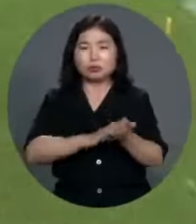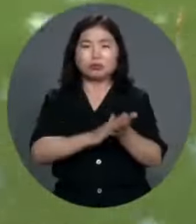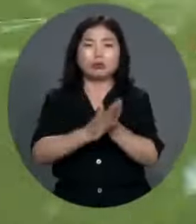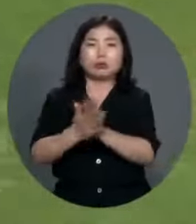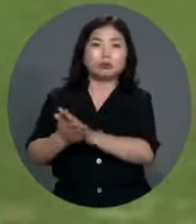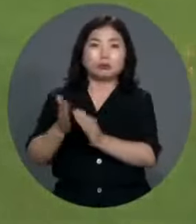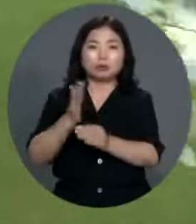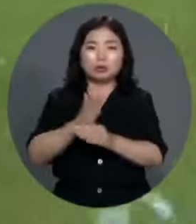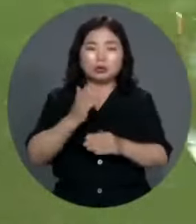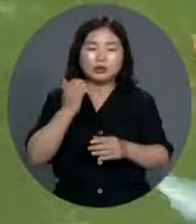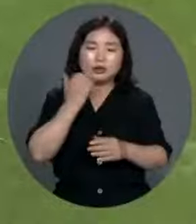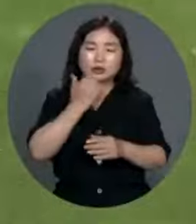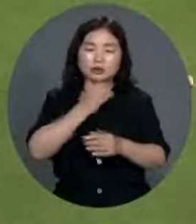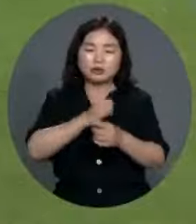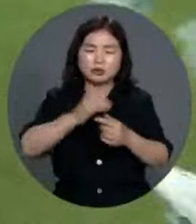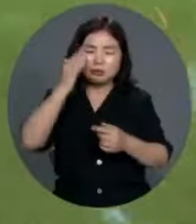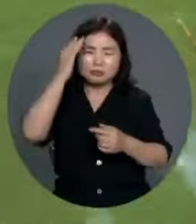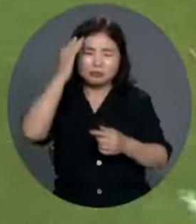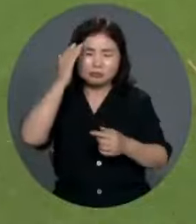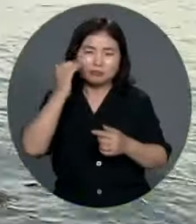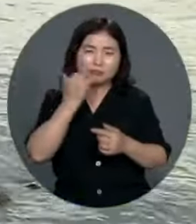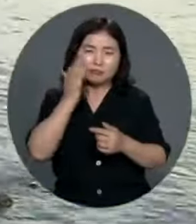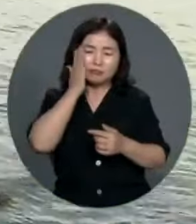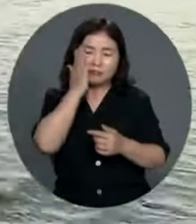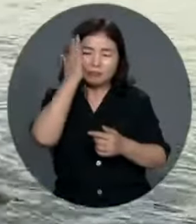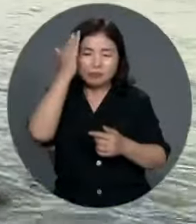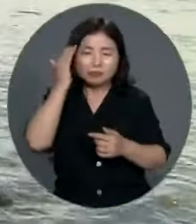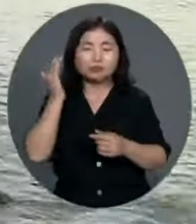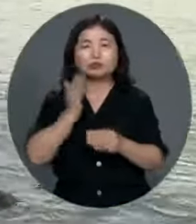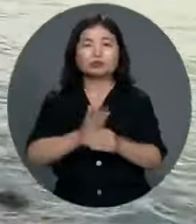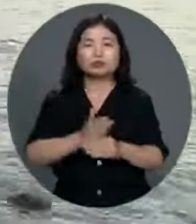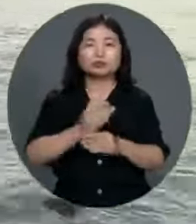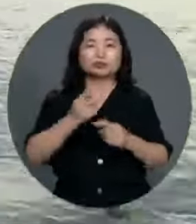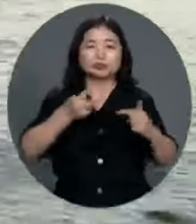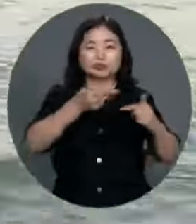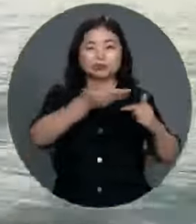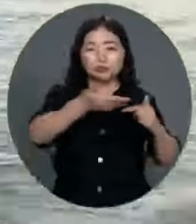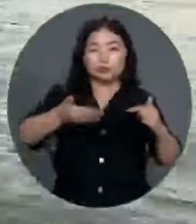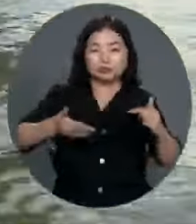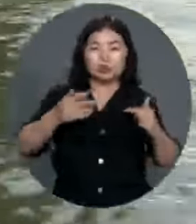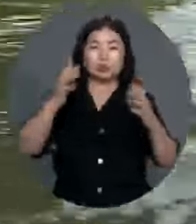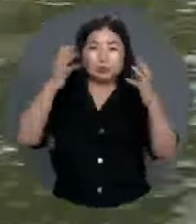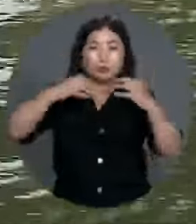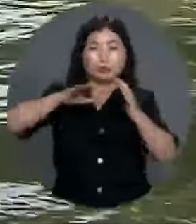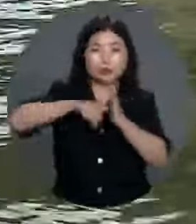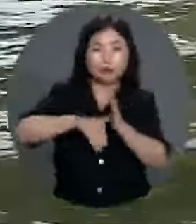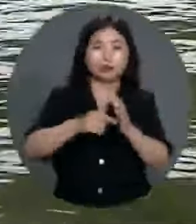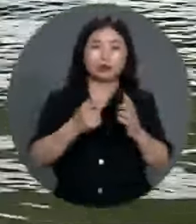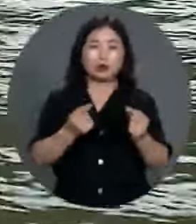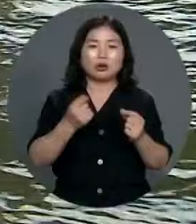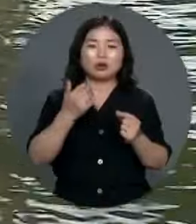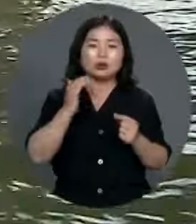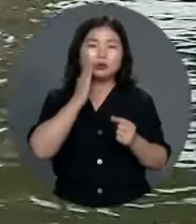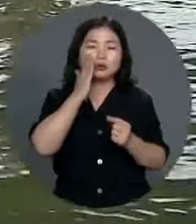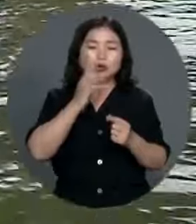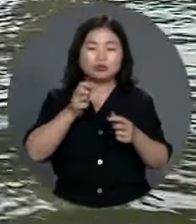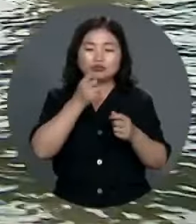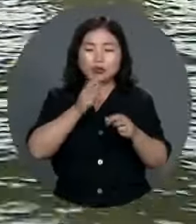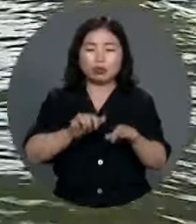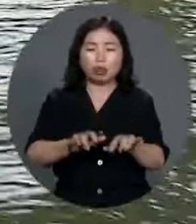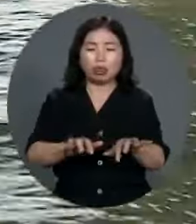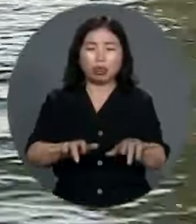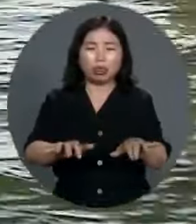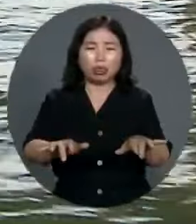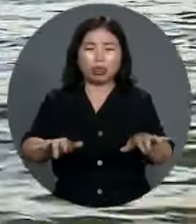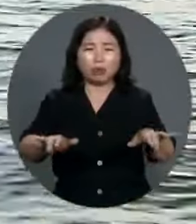있고 색깔도 점점 짙어지고 있습니다. 이곳 낙동강은 해마다 여름철이면 이렇게 녹색 물감을 풀어놓은